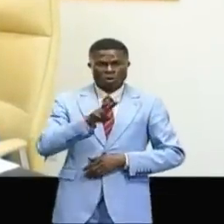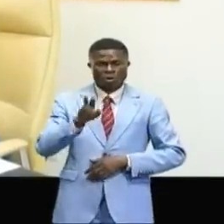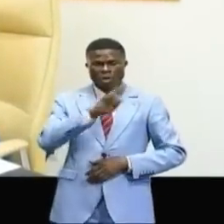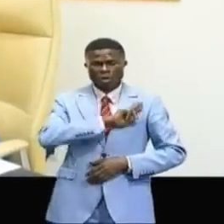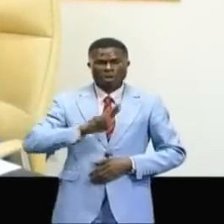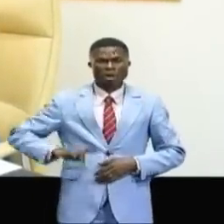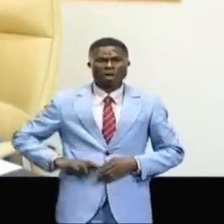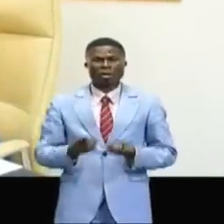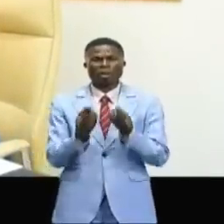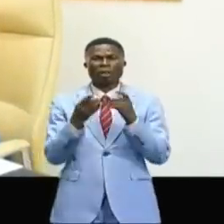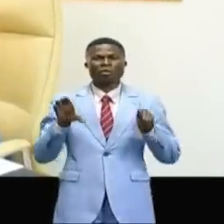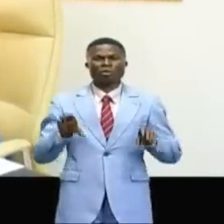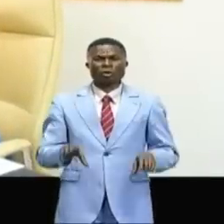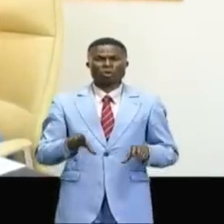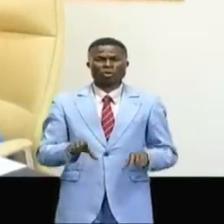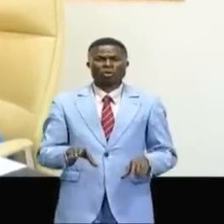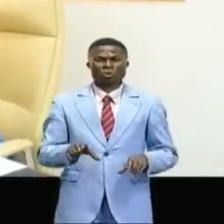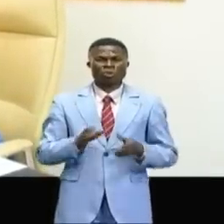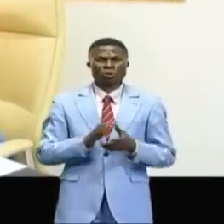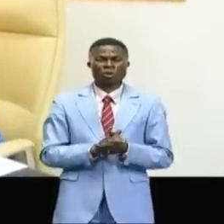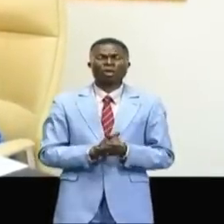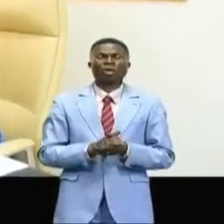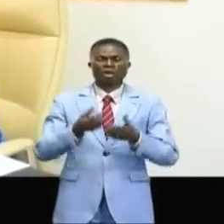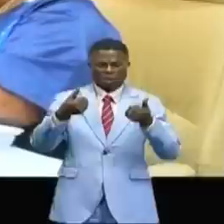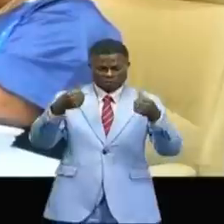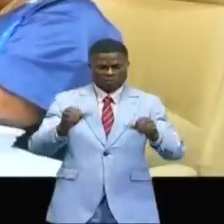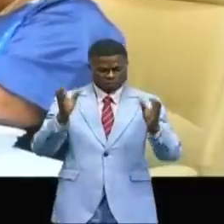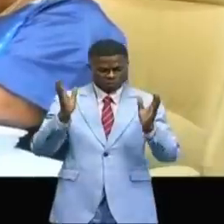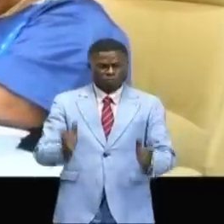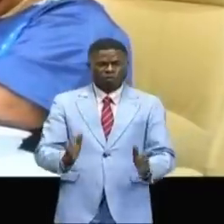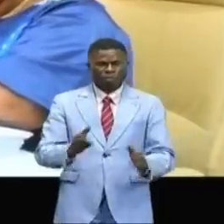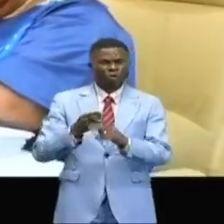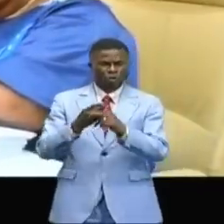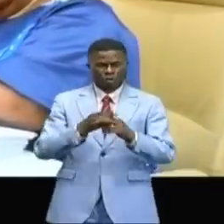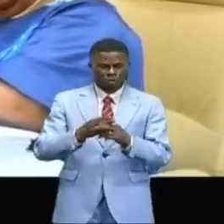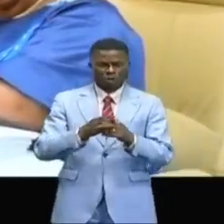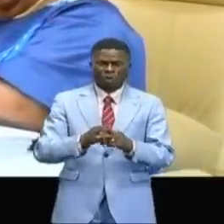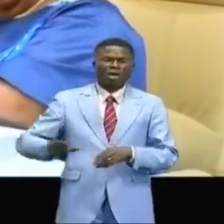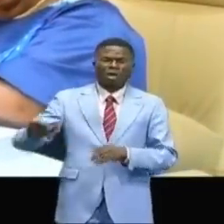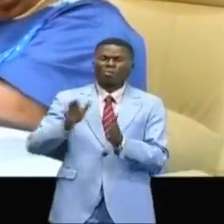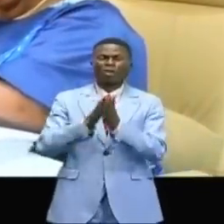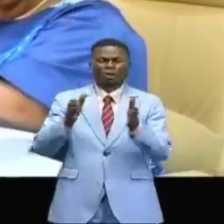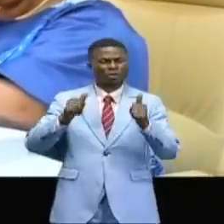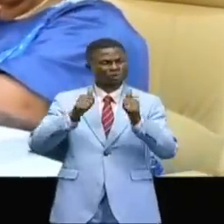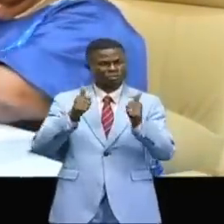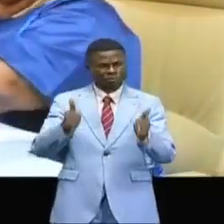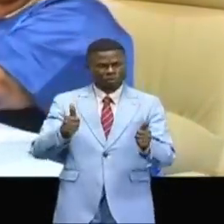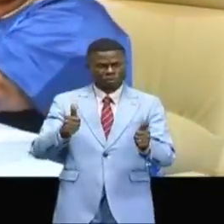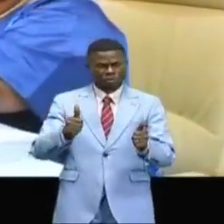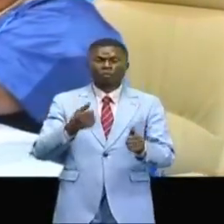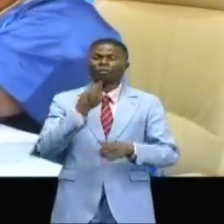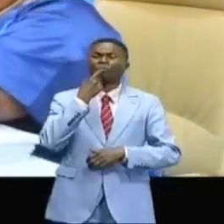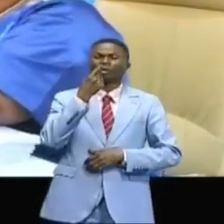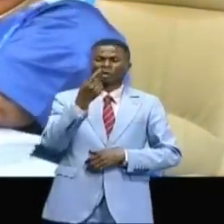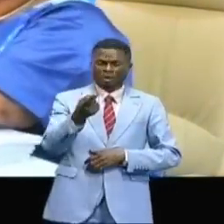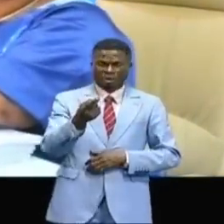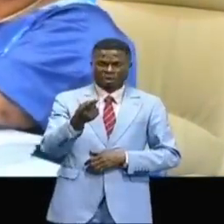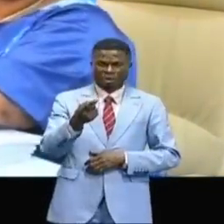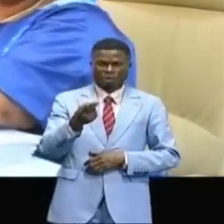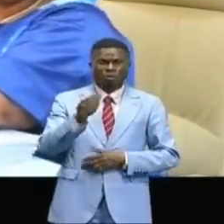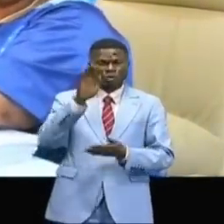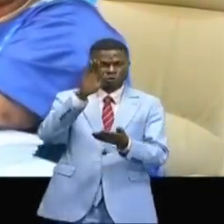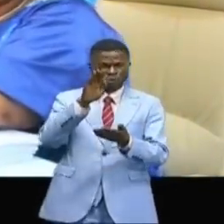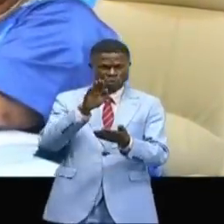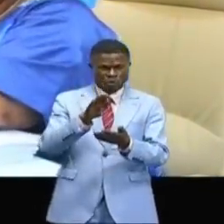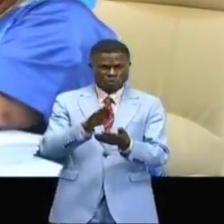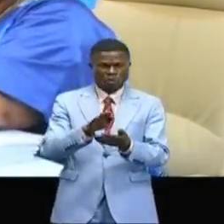République démocratique du Congo. Elle demeure stable et contrôlée sur l'ensemble du pays. Elle a signalé qu'une diminution de